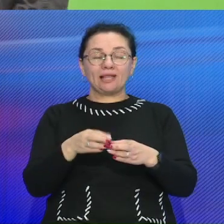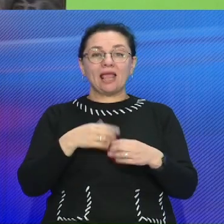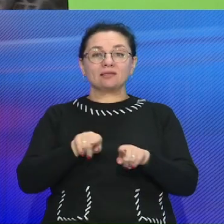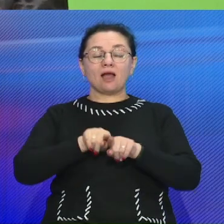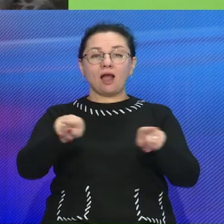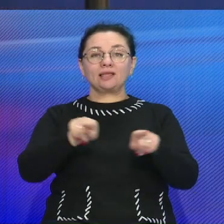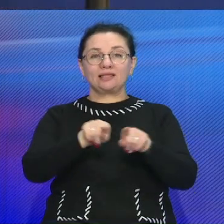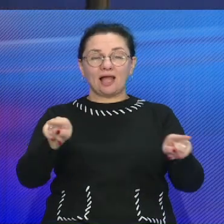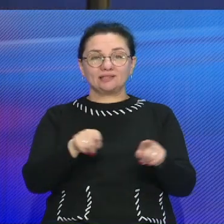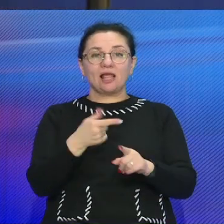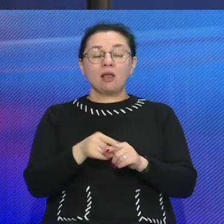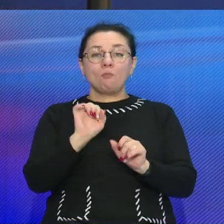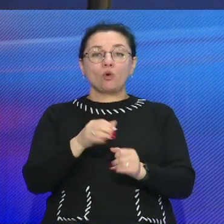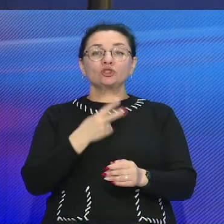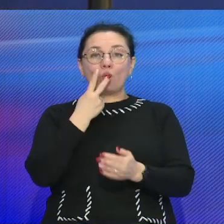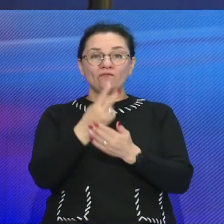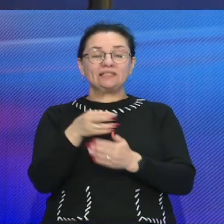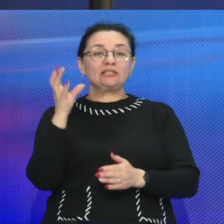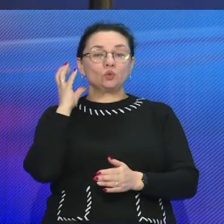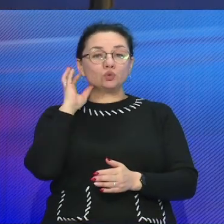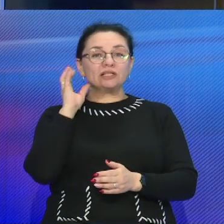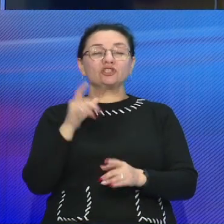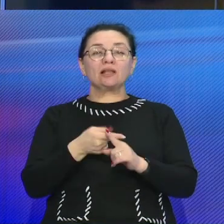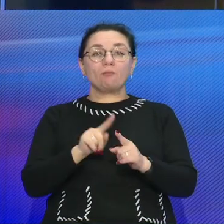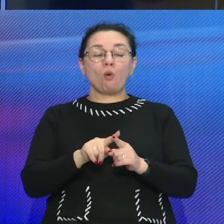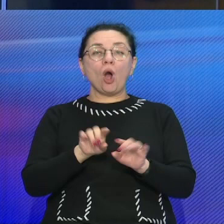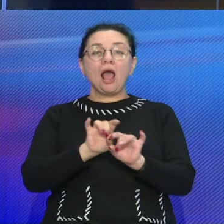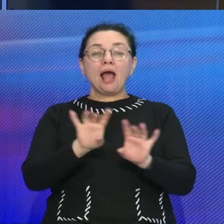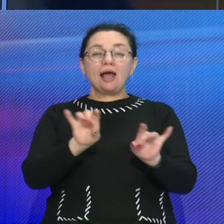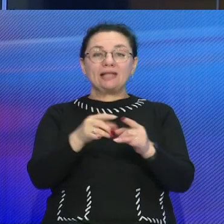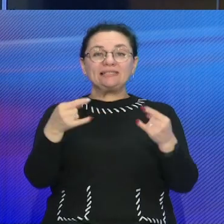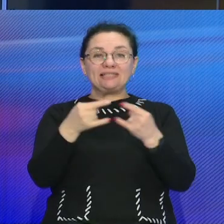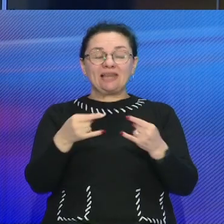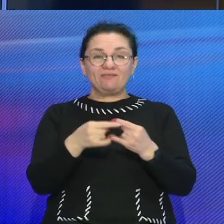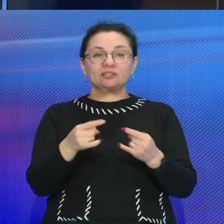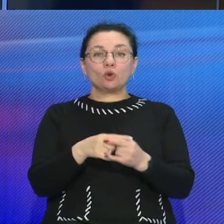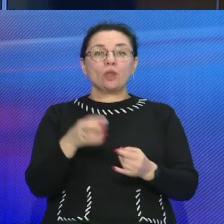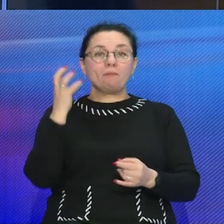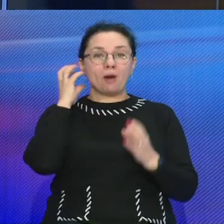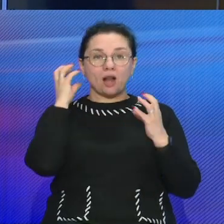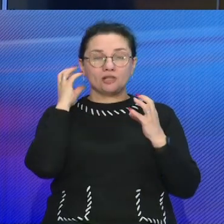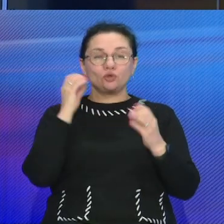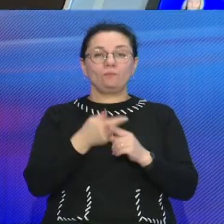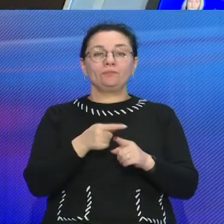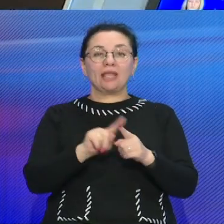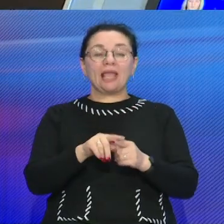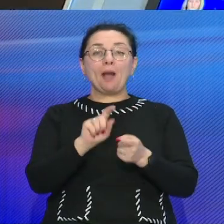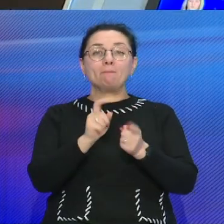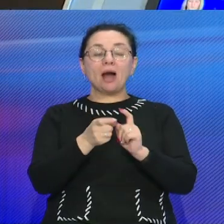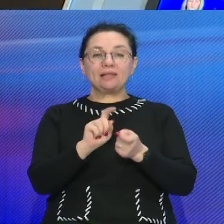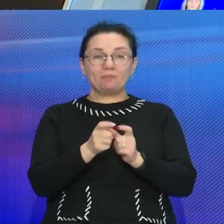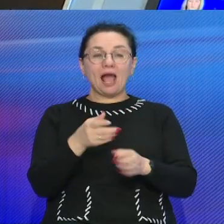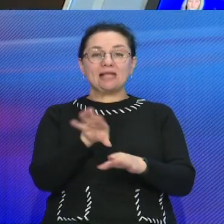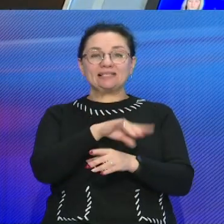тым ліку па радыё і тэлебачанні, а кандыдата ў мясцовыя саветы пачытаць на старонках друкаваных СМІ. Барацьба за галасы